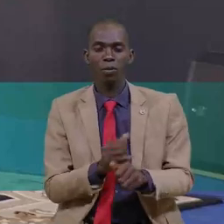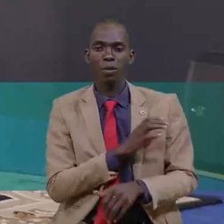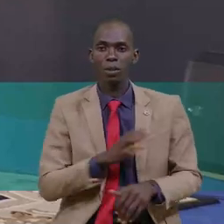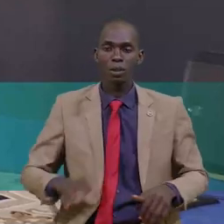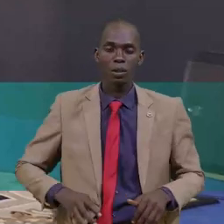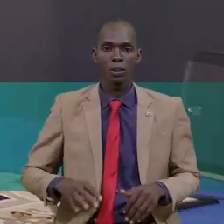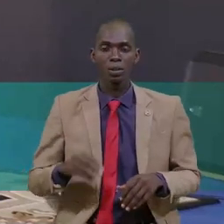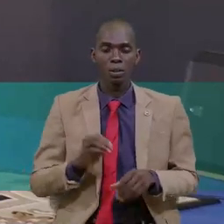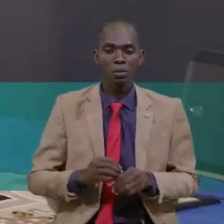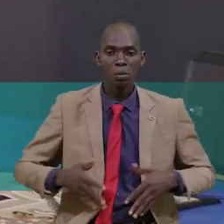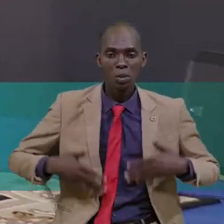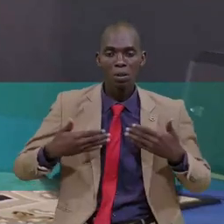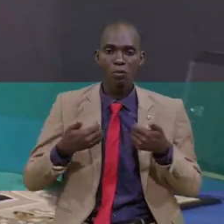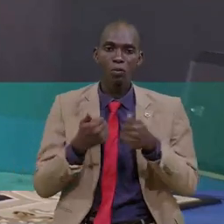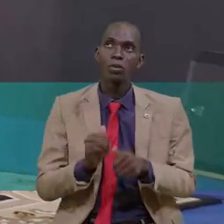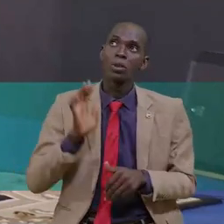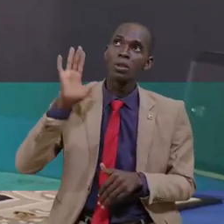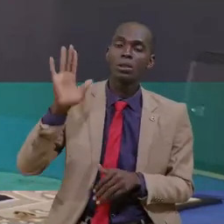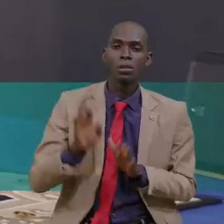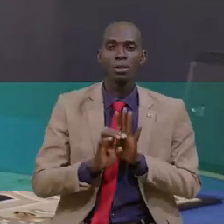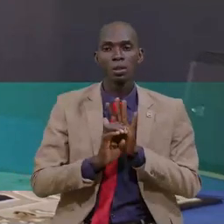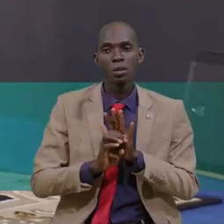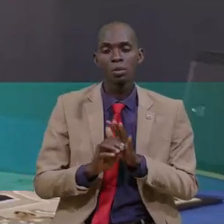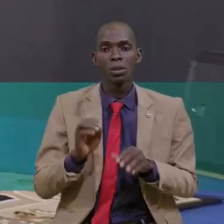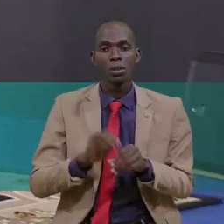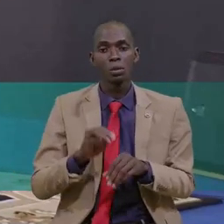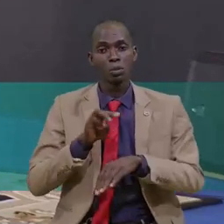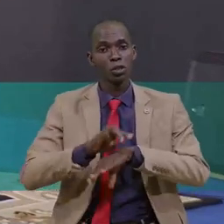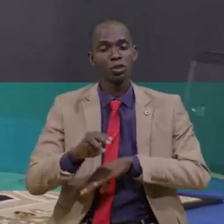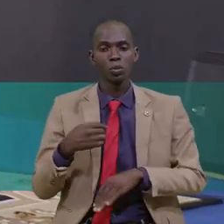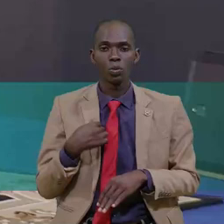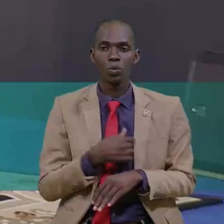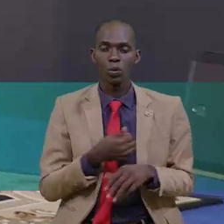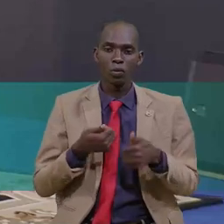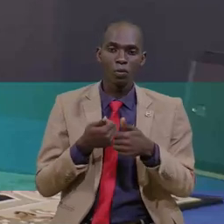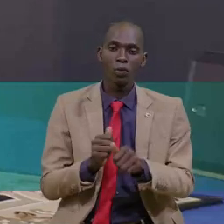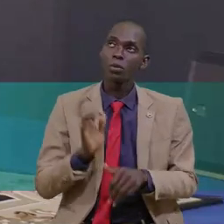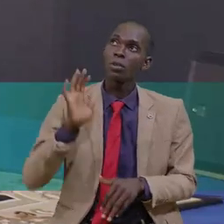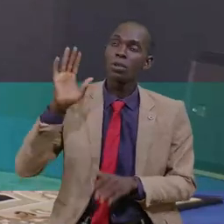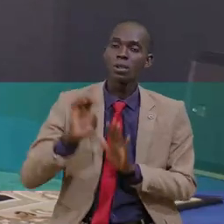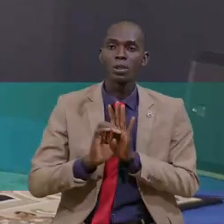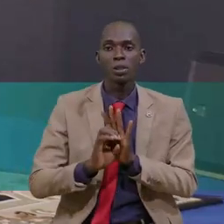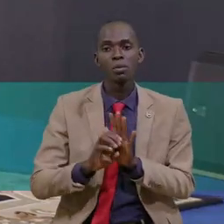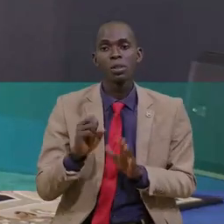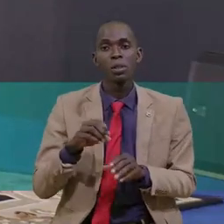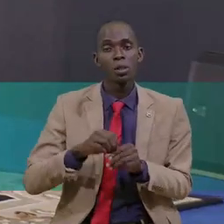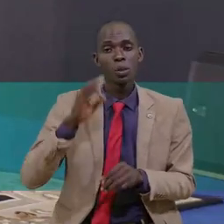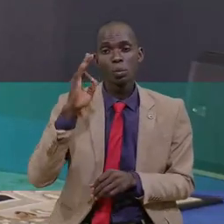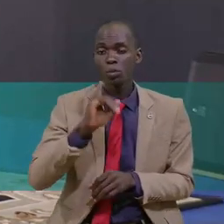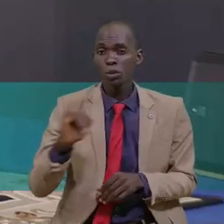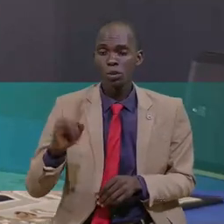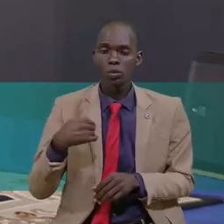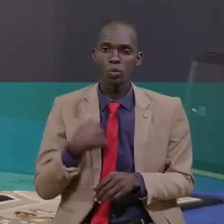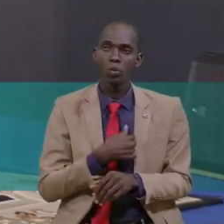ses traces. Dans le ministère, nous suivons ses traces. Et dans la prédication de